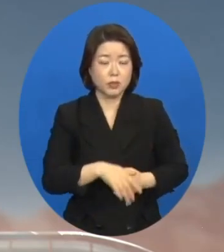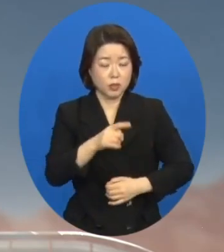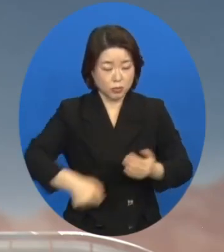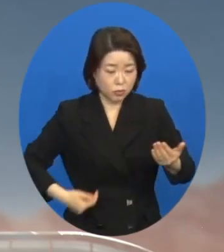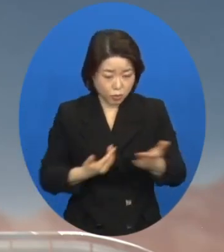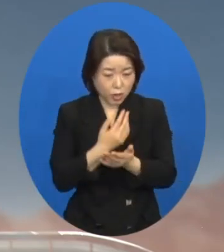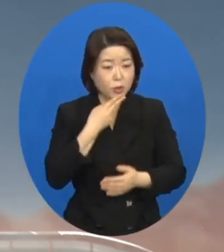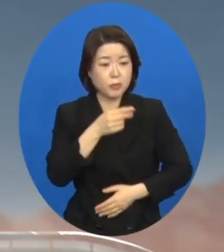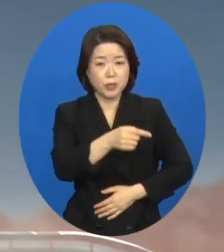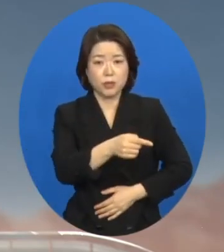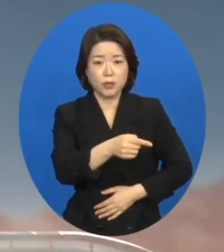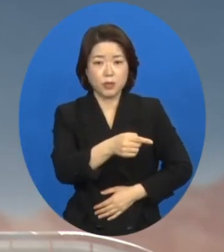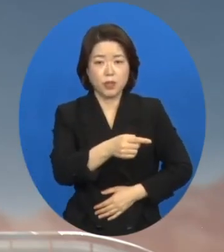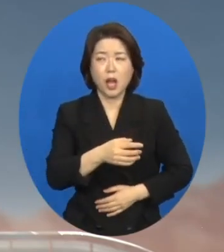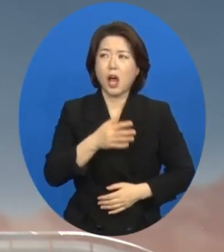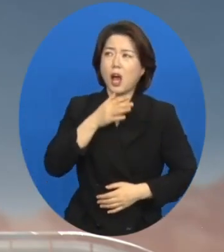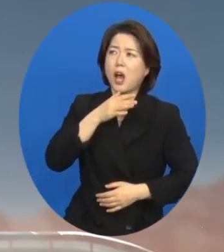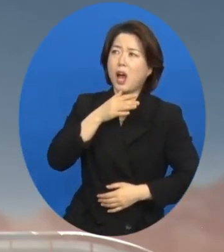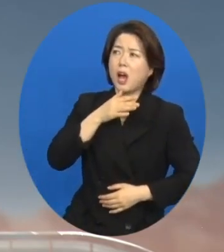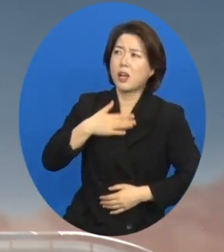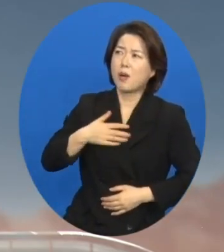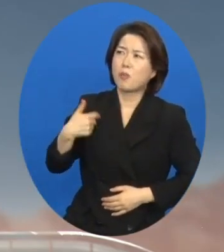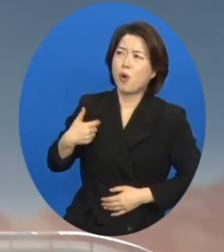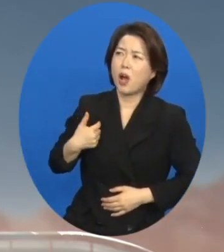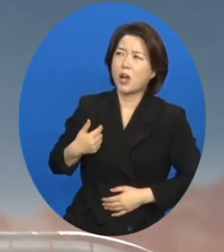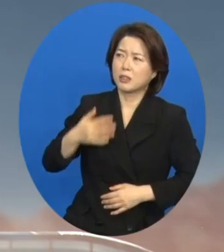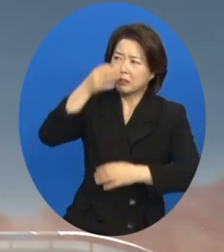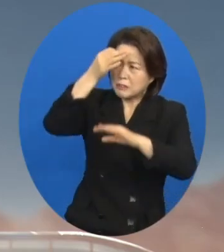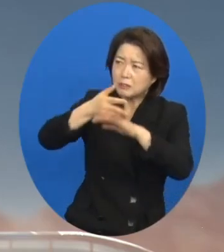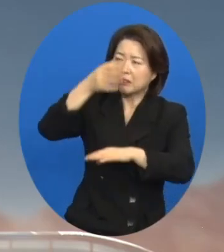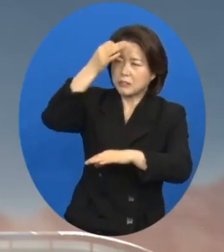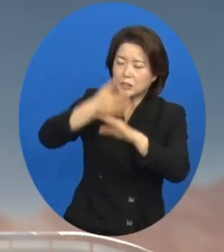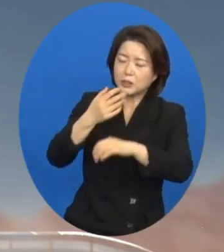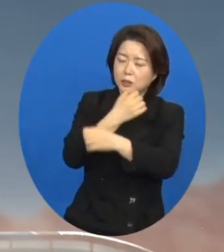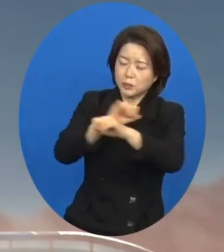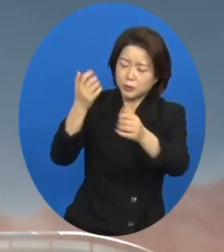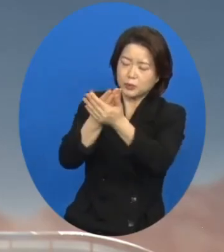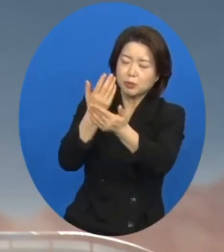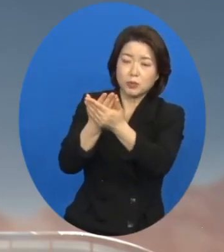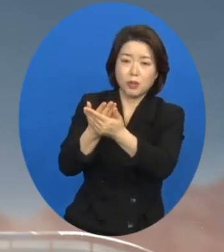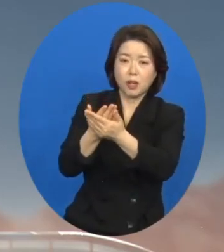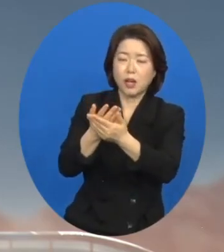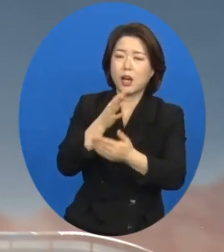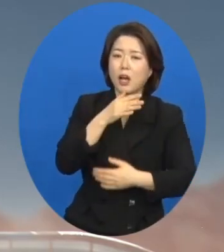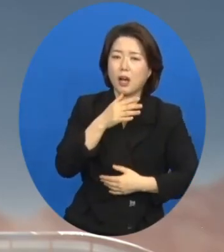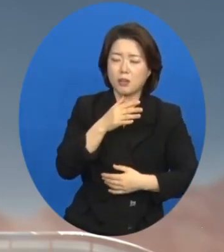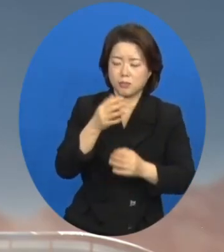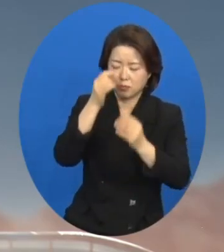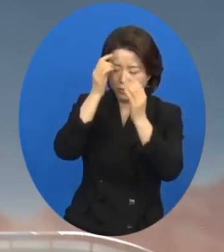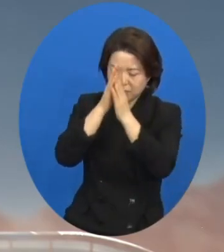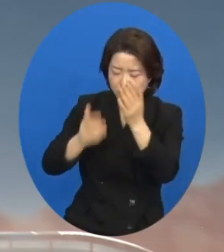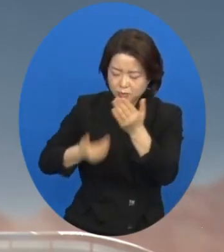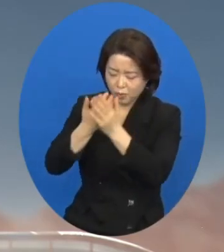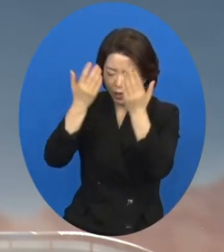회개하지 않았어. 주님 몰랐습니다. 죄송합니다. 용서해 주십시오. 회개를 하고.